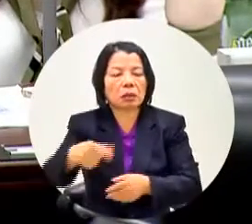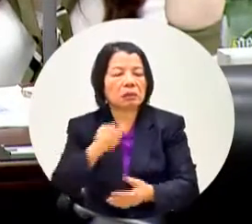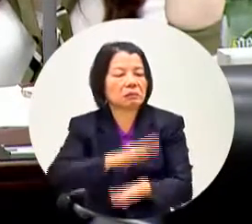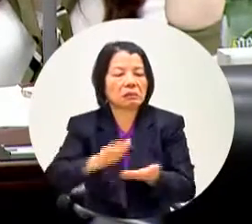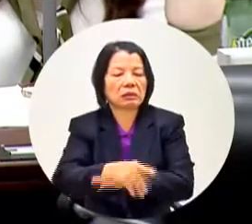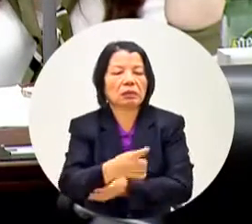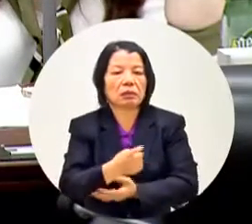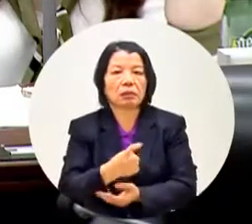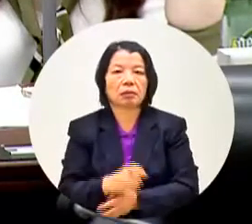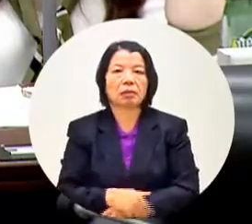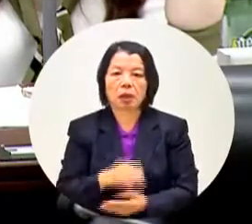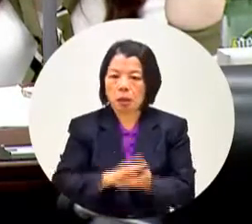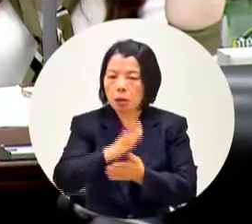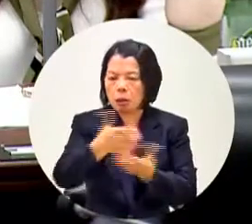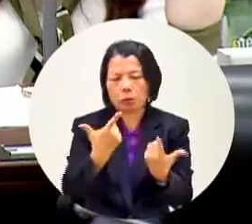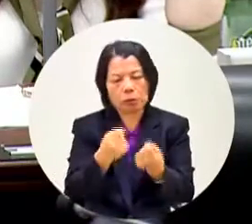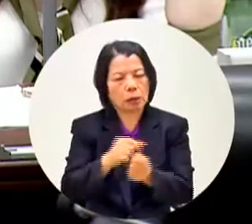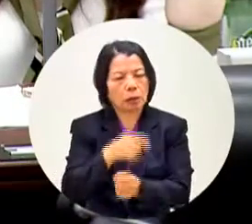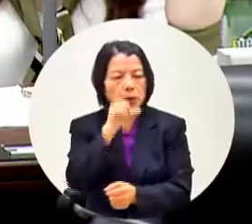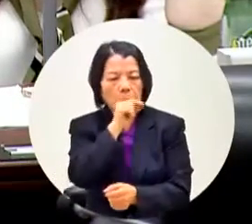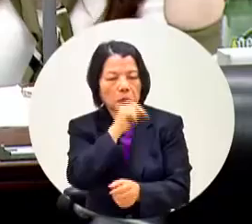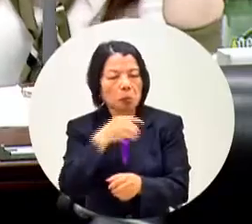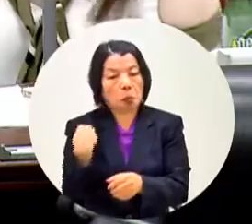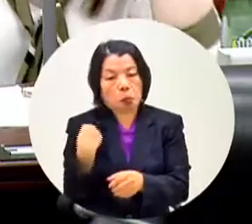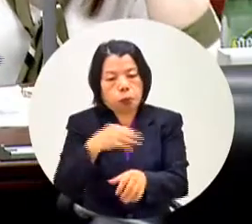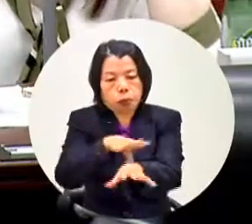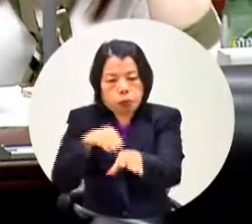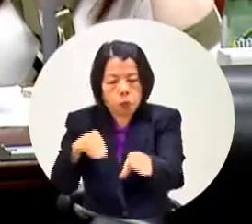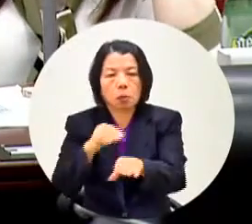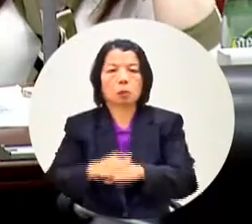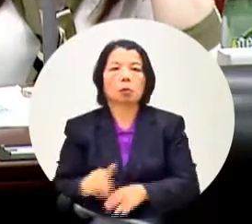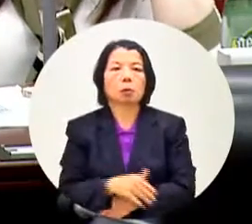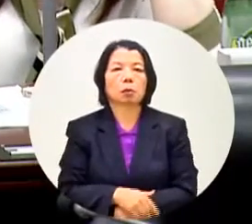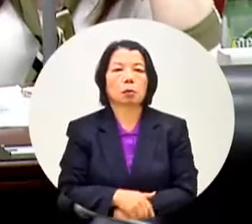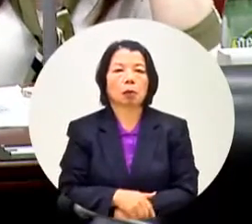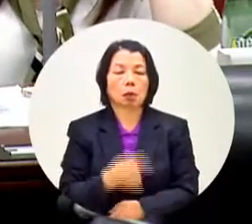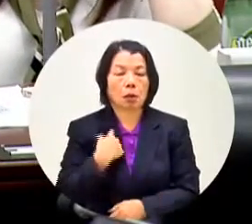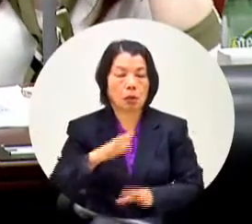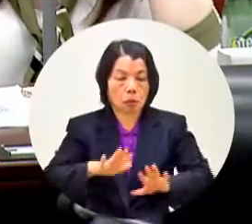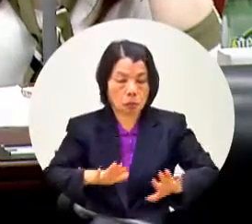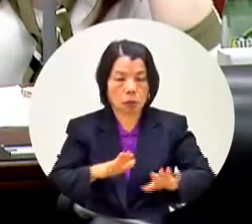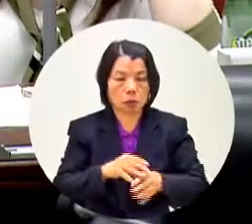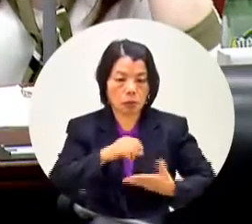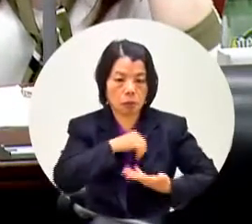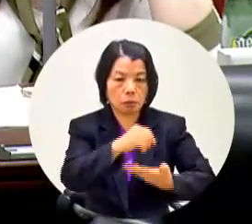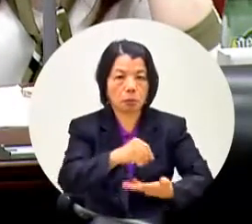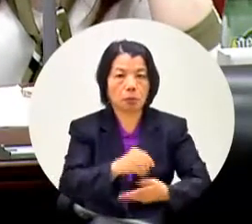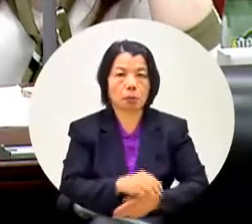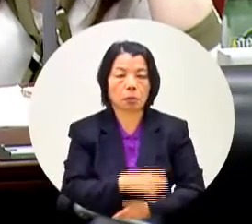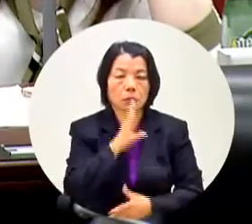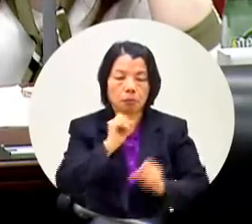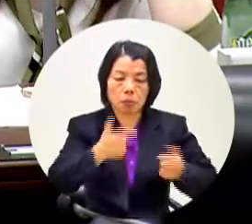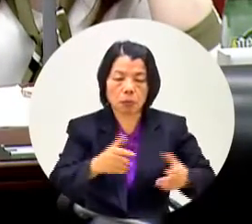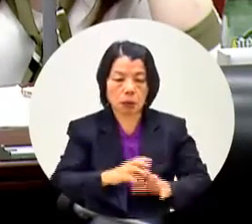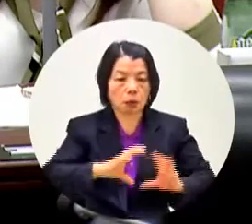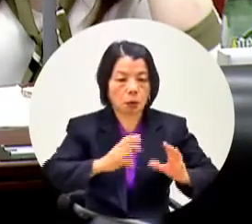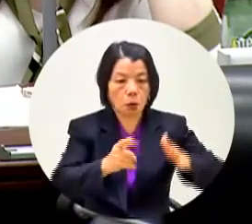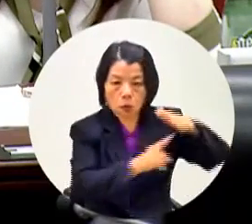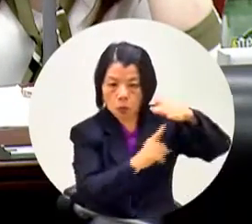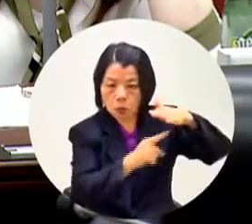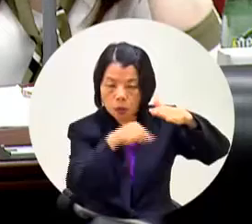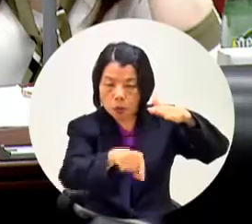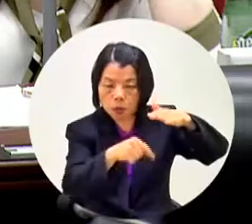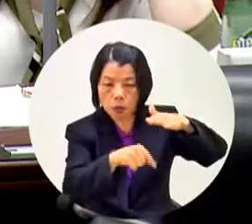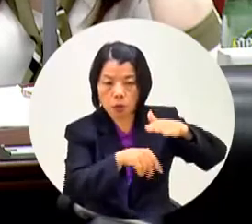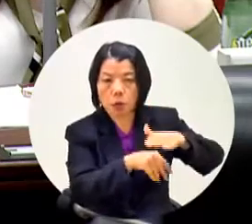改天再加上桥头科学园区的所有的重车的车流，那我相信在这边这个路段，好，现在增设的